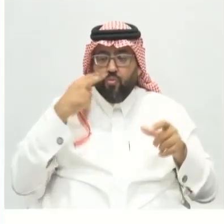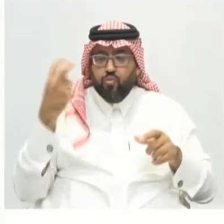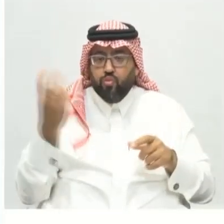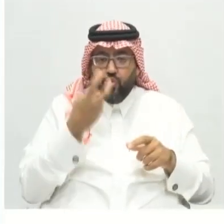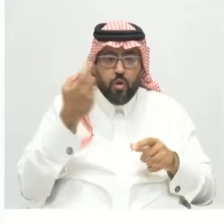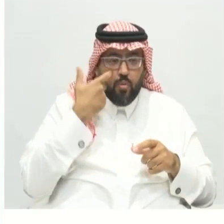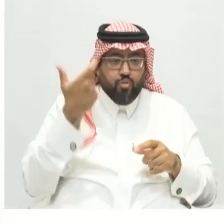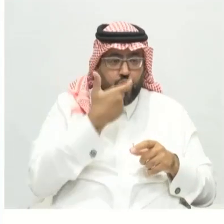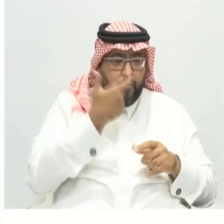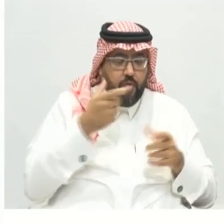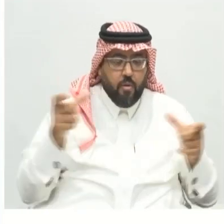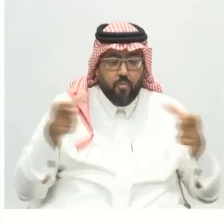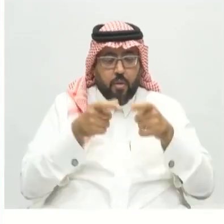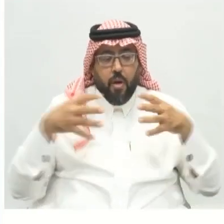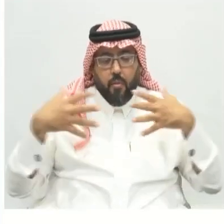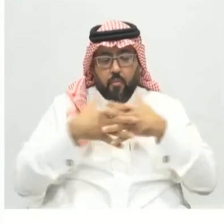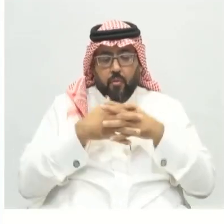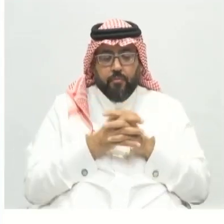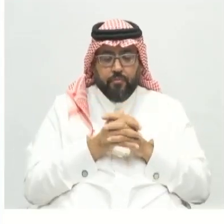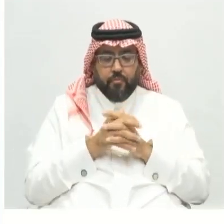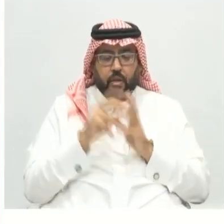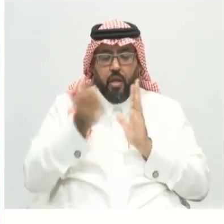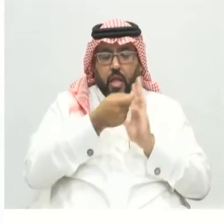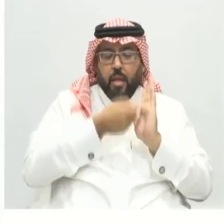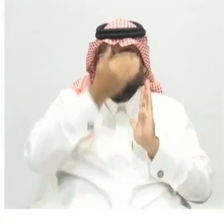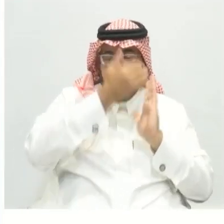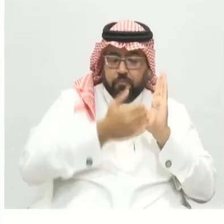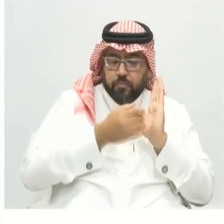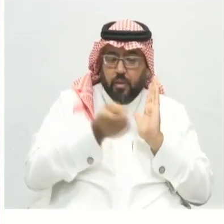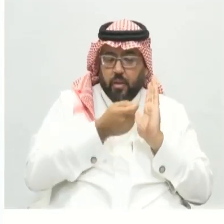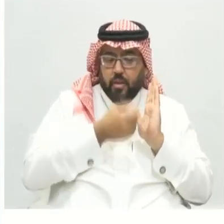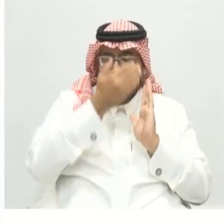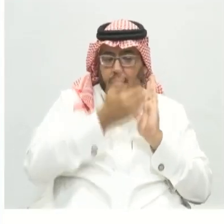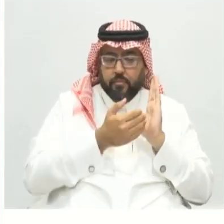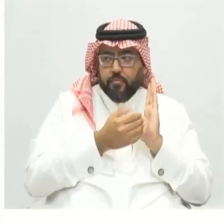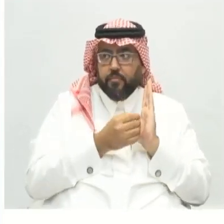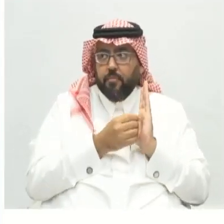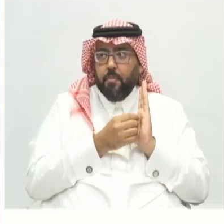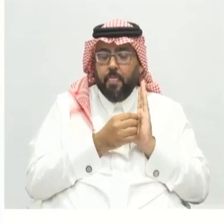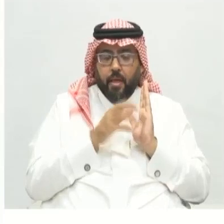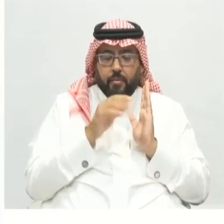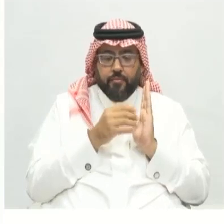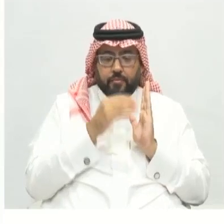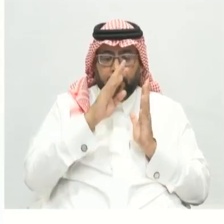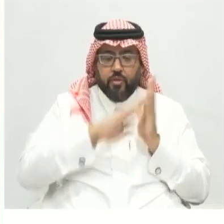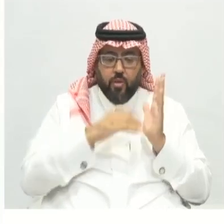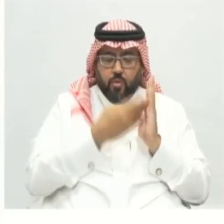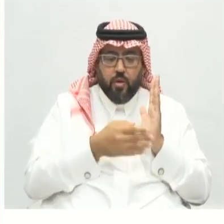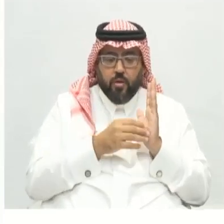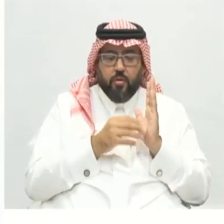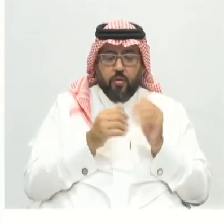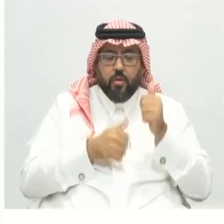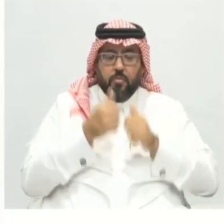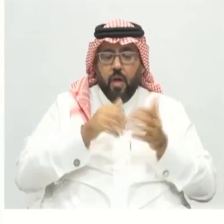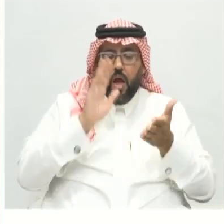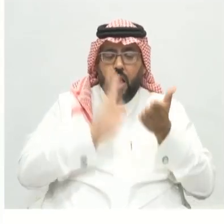وتحديد الاولويات تقدير في تخطيط المشروع نقوم نقوم بتقدير الموارد وجدولتها وتقيييم